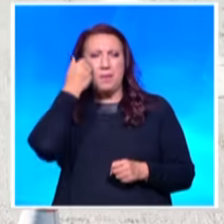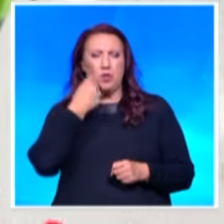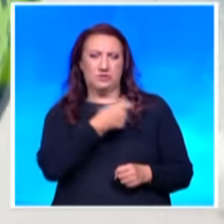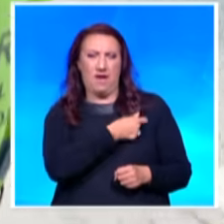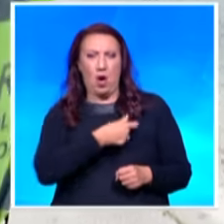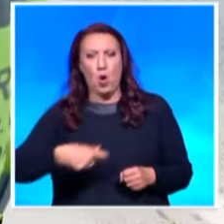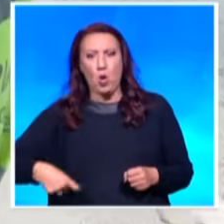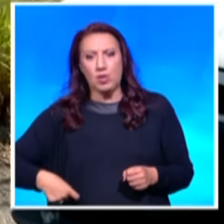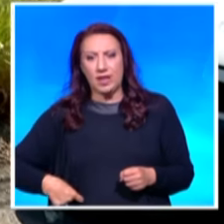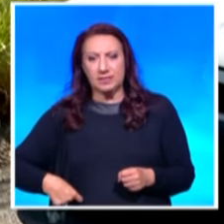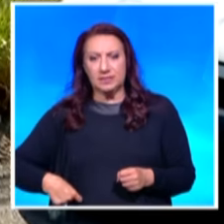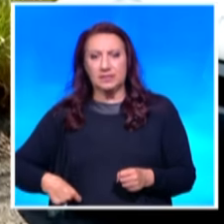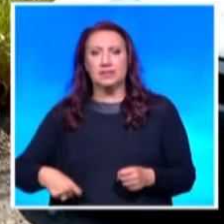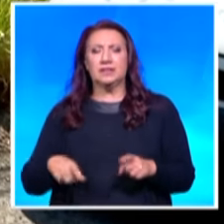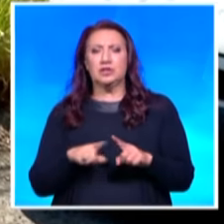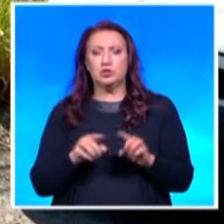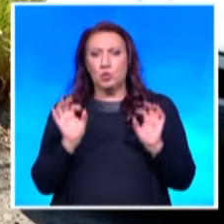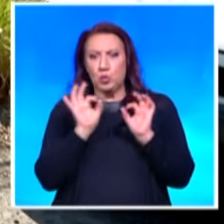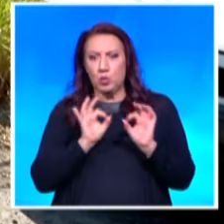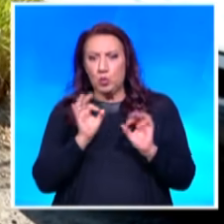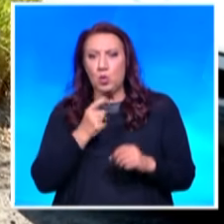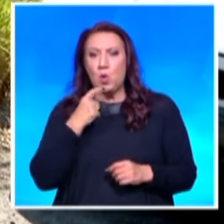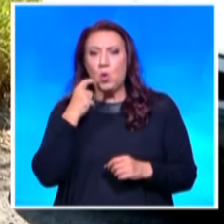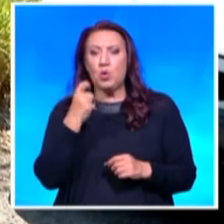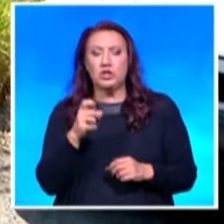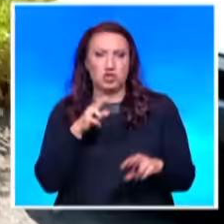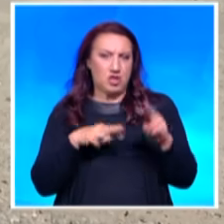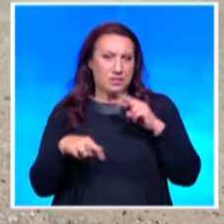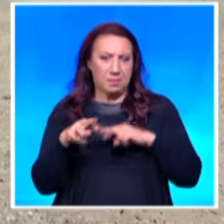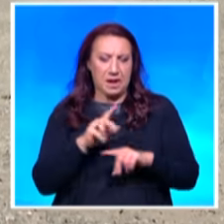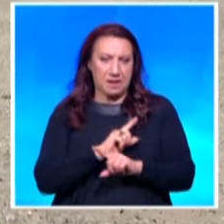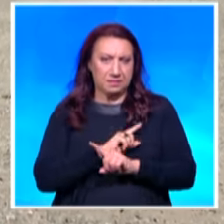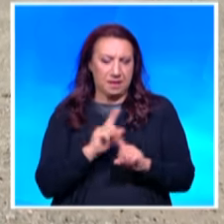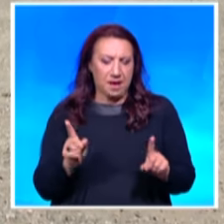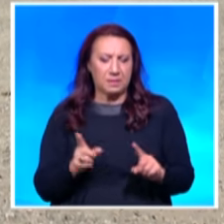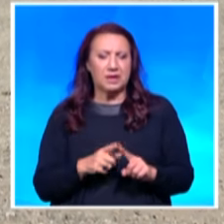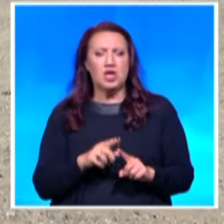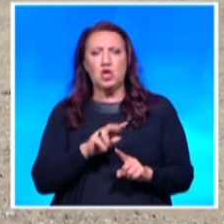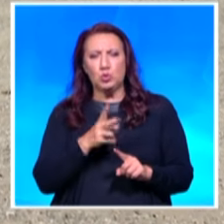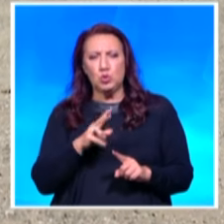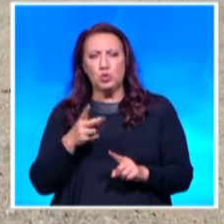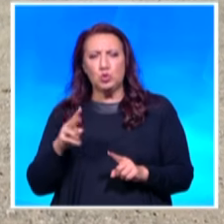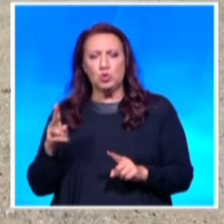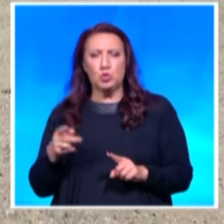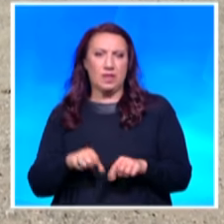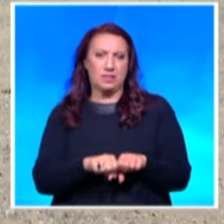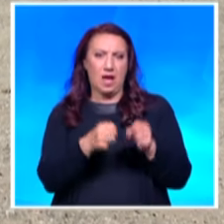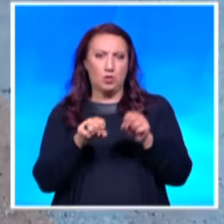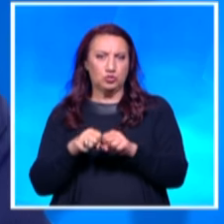колани, годишен преглед, няма минат на автомобилите и още други нарушения.